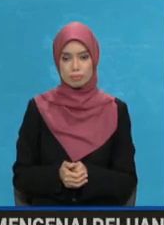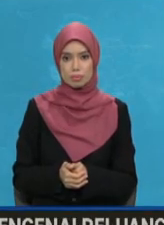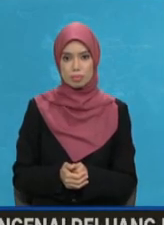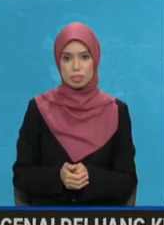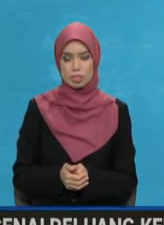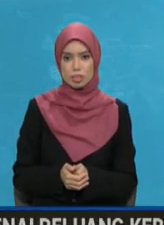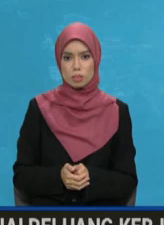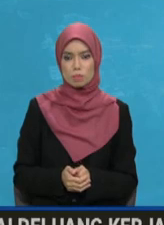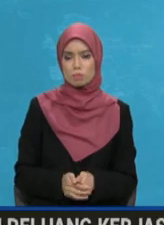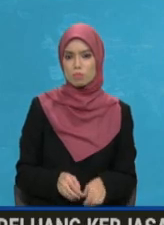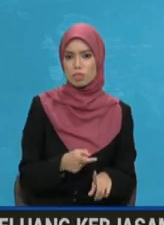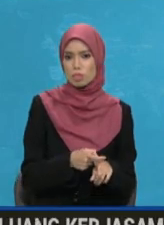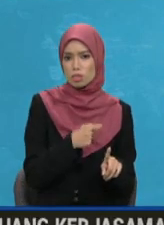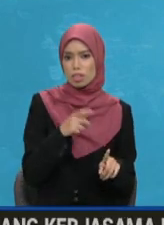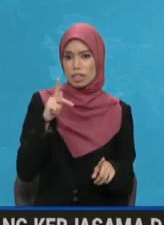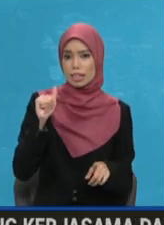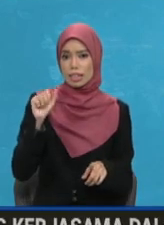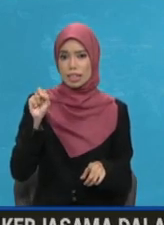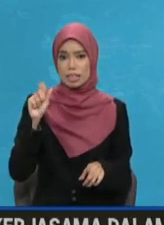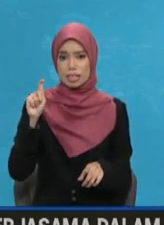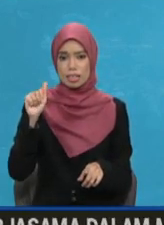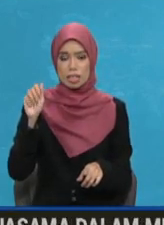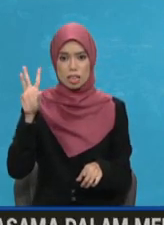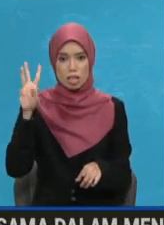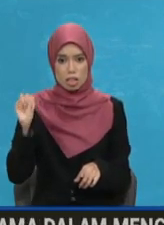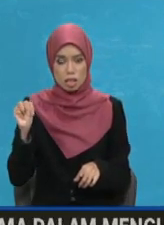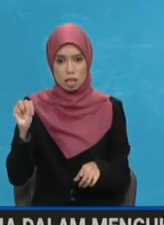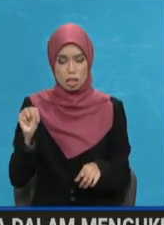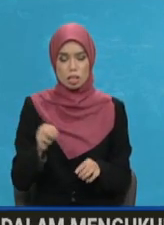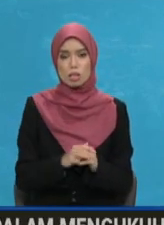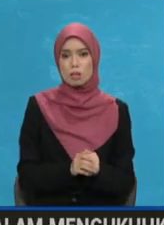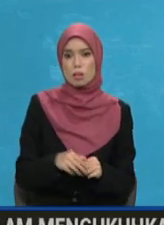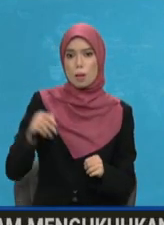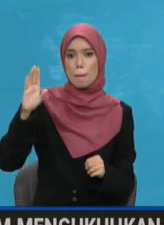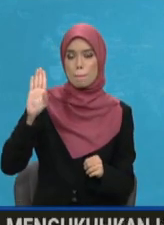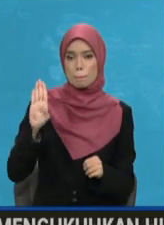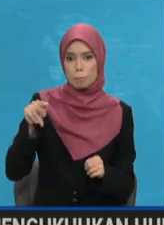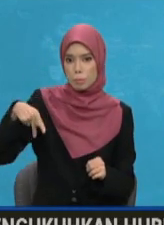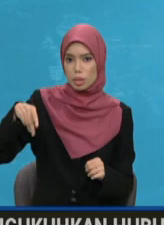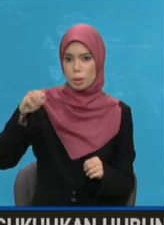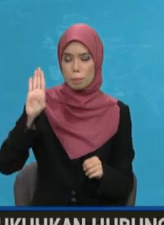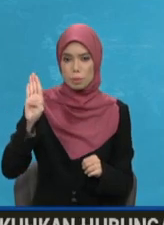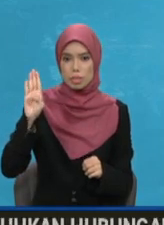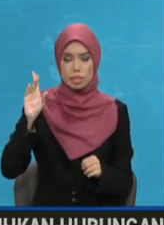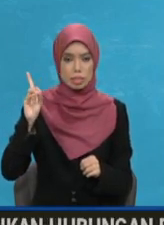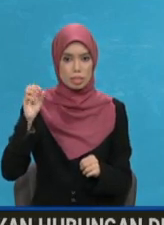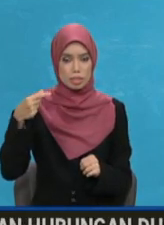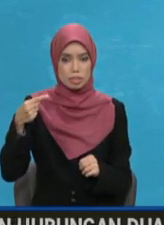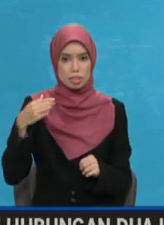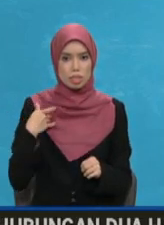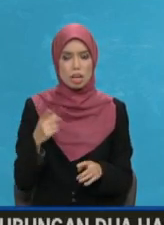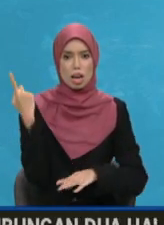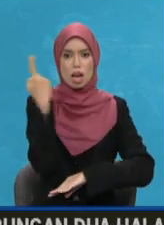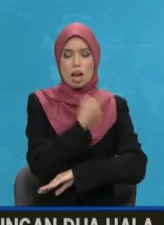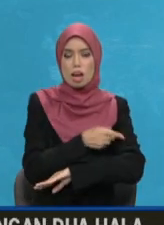dycast custom show dengan kerjasama Pangkalan Batu dari kaskun PB DJ mengadakan activity beliau sempurna hari